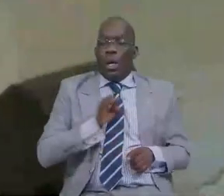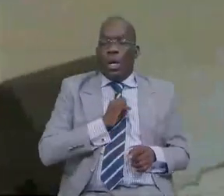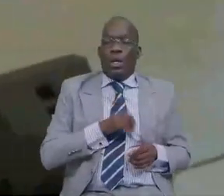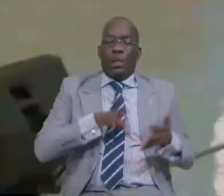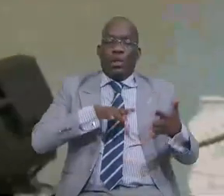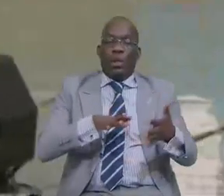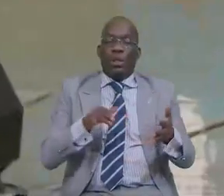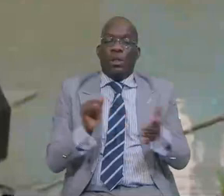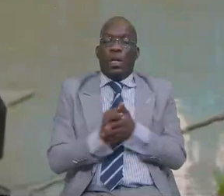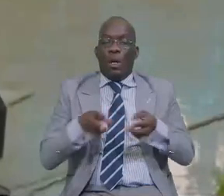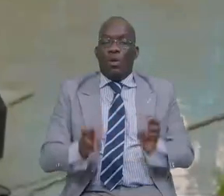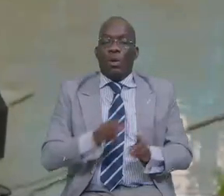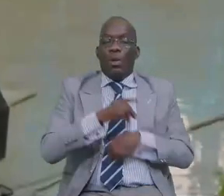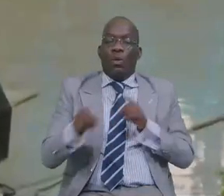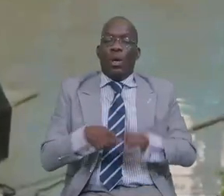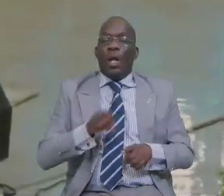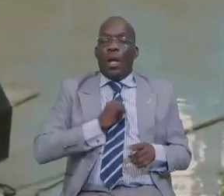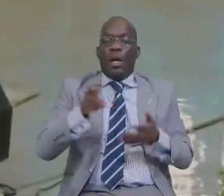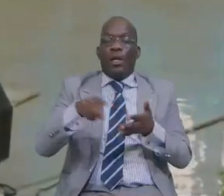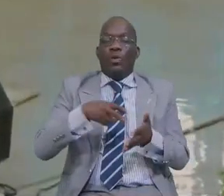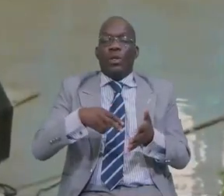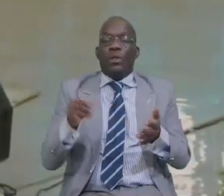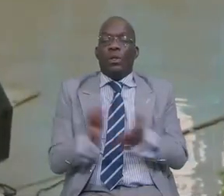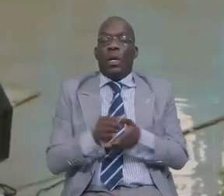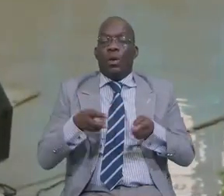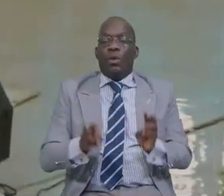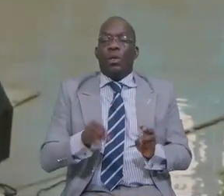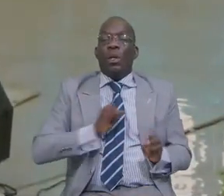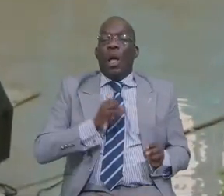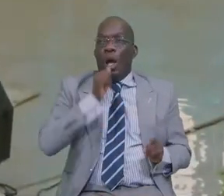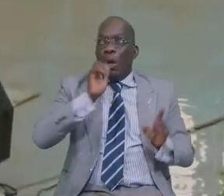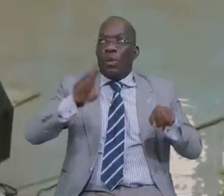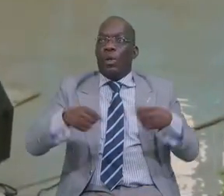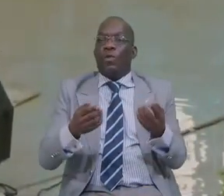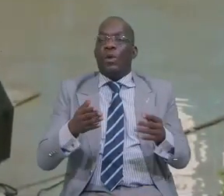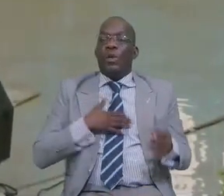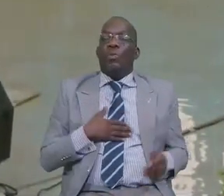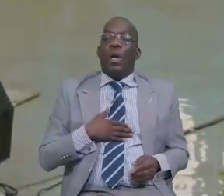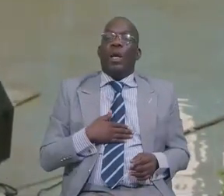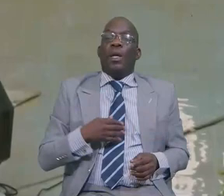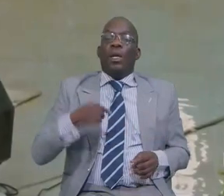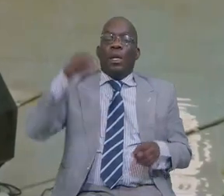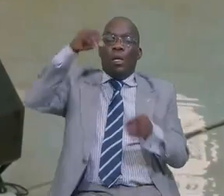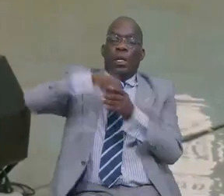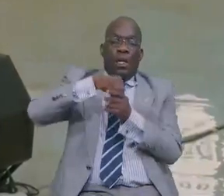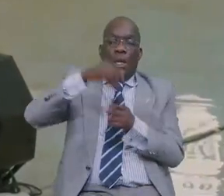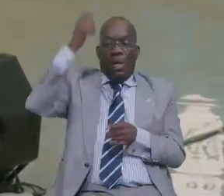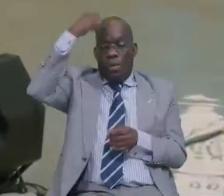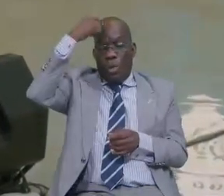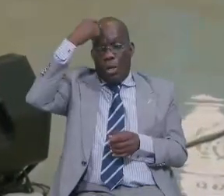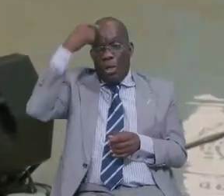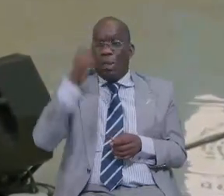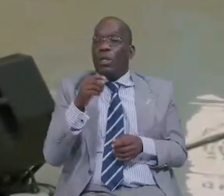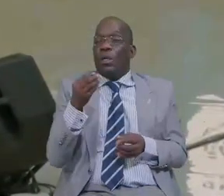ça, personnellement, quand je lis comme ça, je donne à mon homme intérieur la nourriture qui